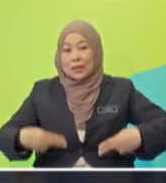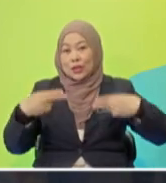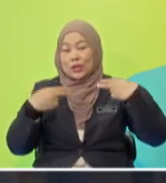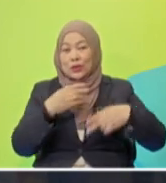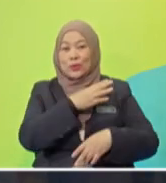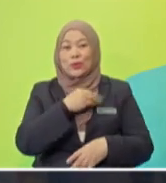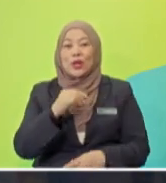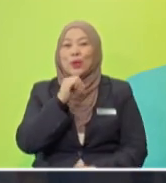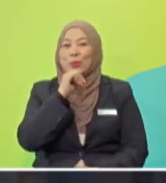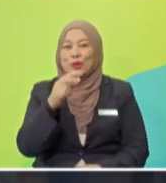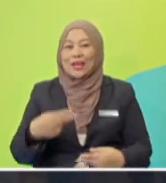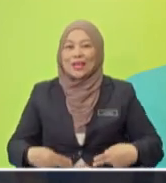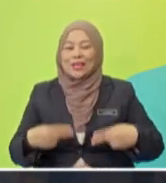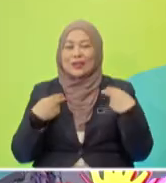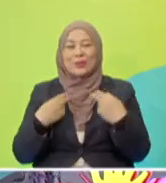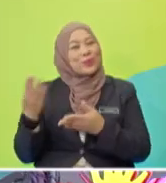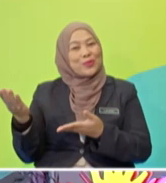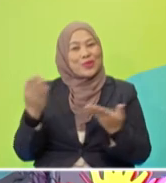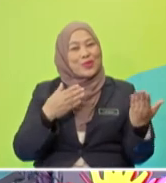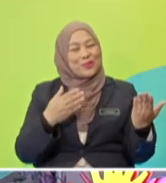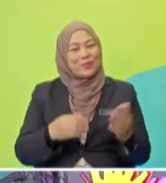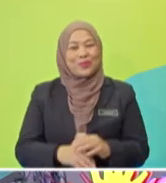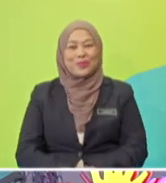melihat kita akan belajar